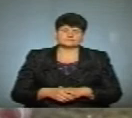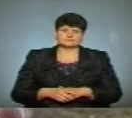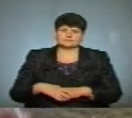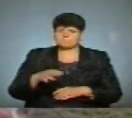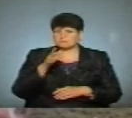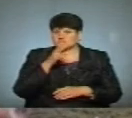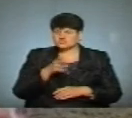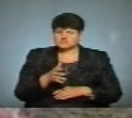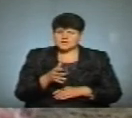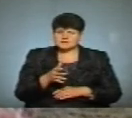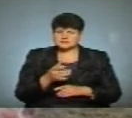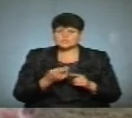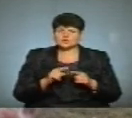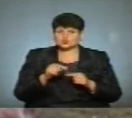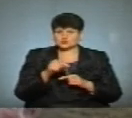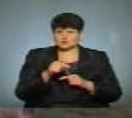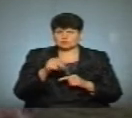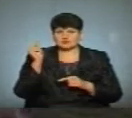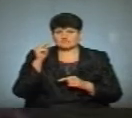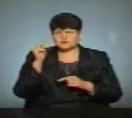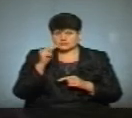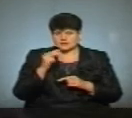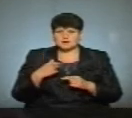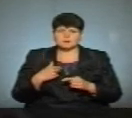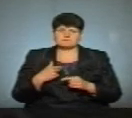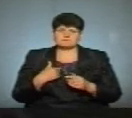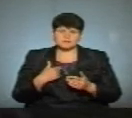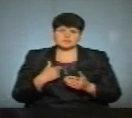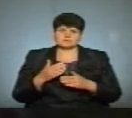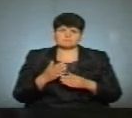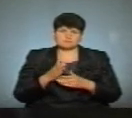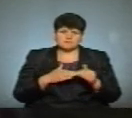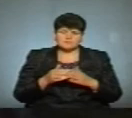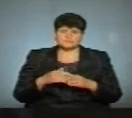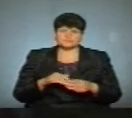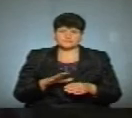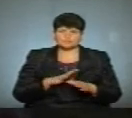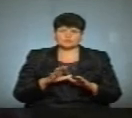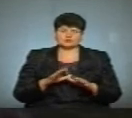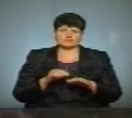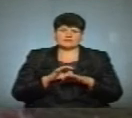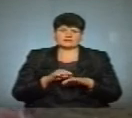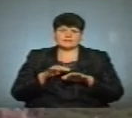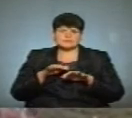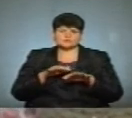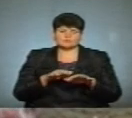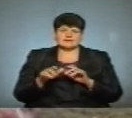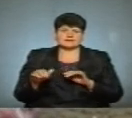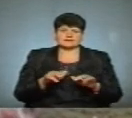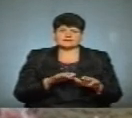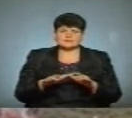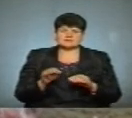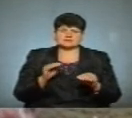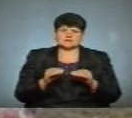Під час цього навчання ми отримали практику щодо ведення наступальних дій в